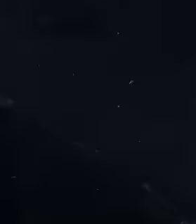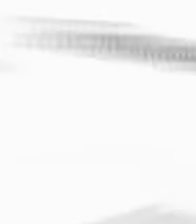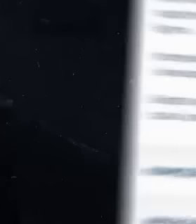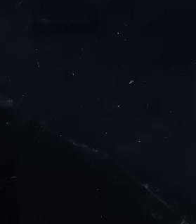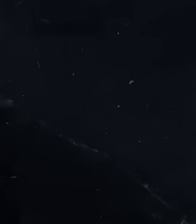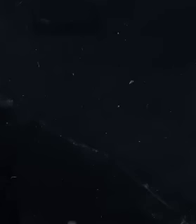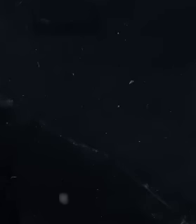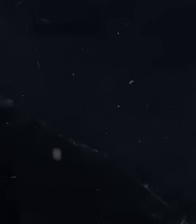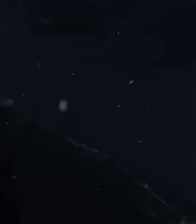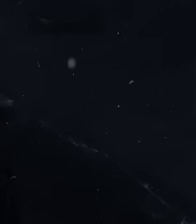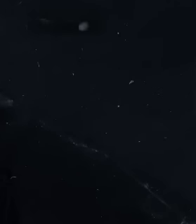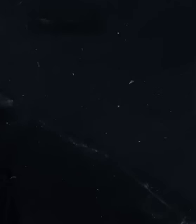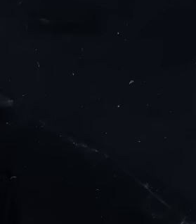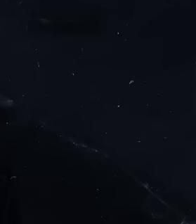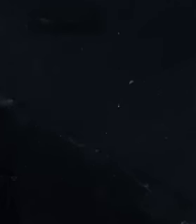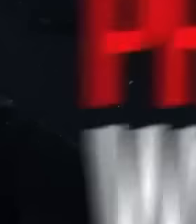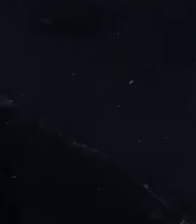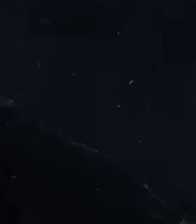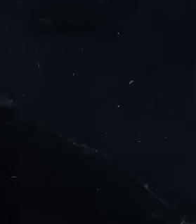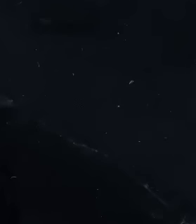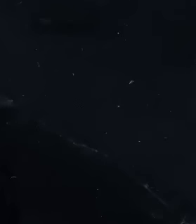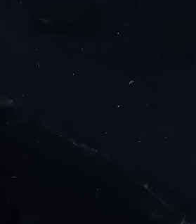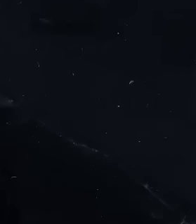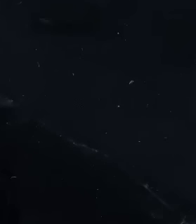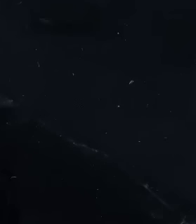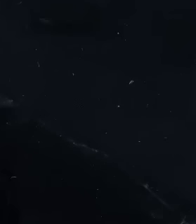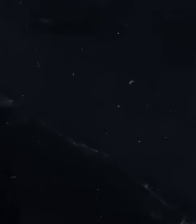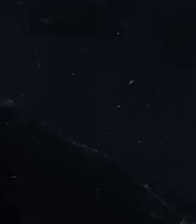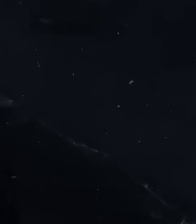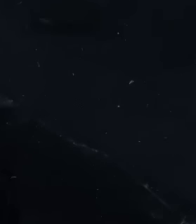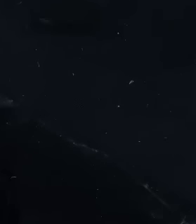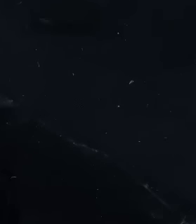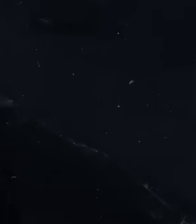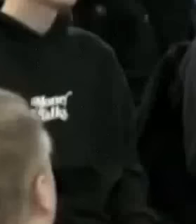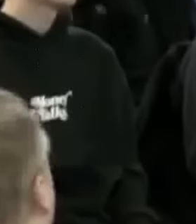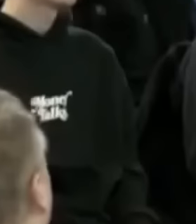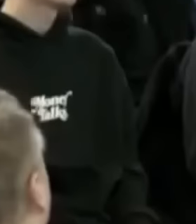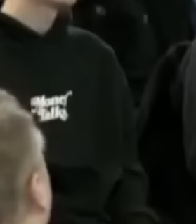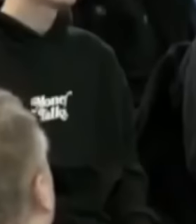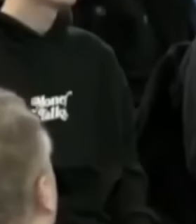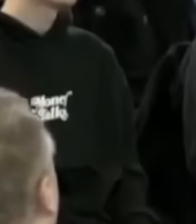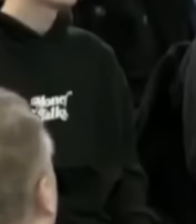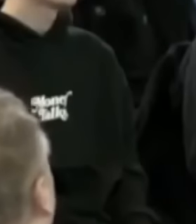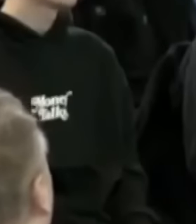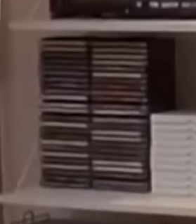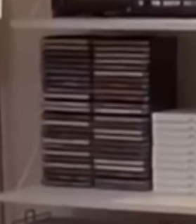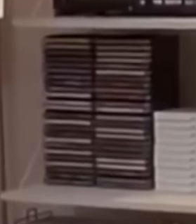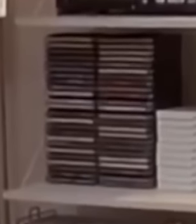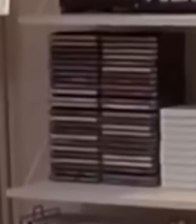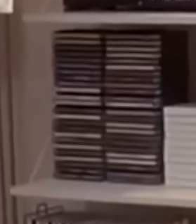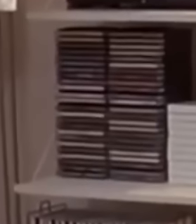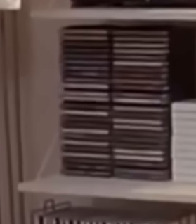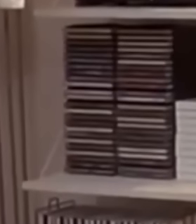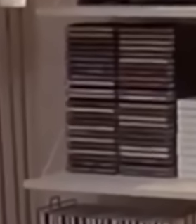Mówimy tu o kwocie wolnej od podatku podniesionej do 60 tysięcy złotych. Kredyt 0%.